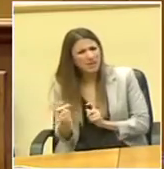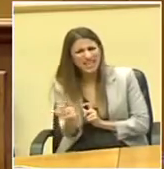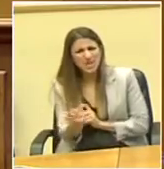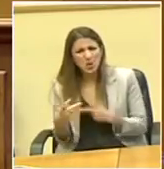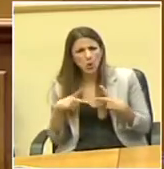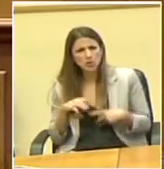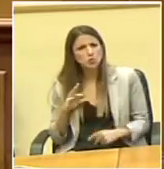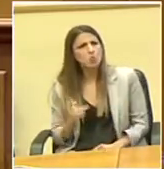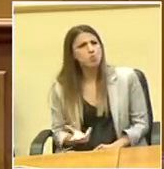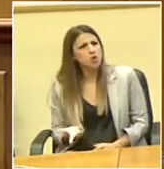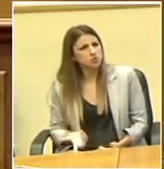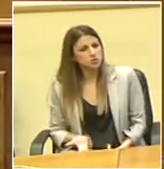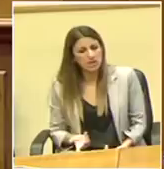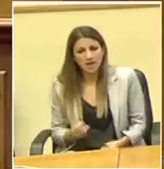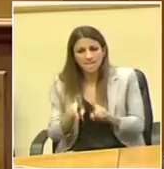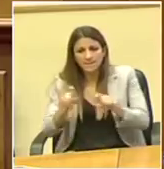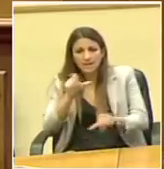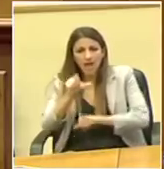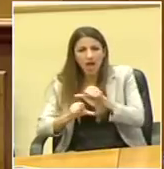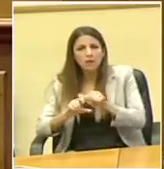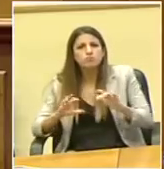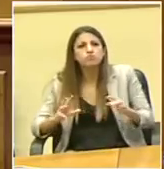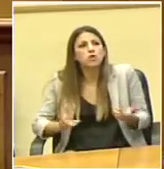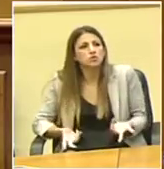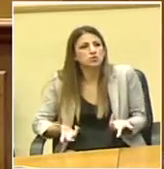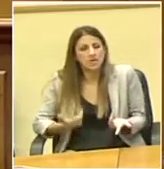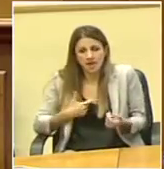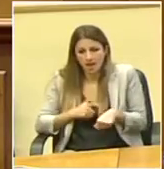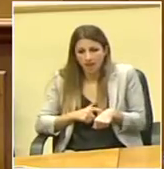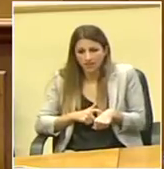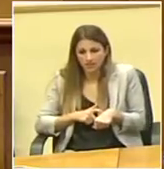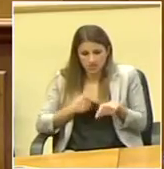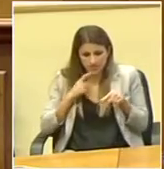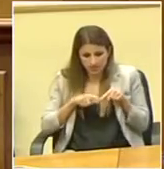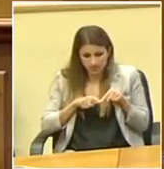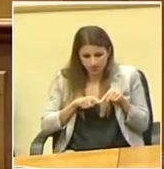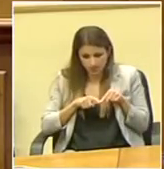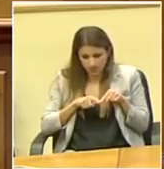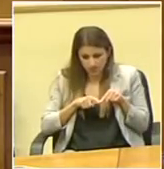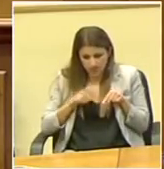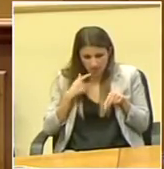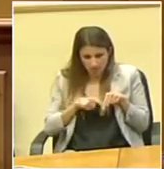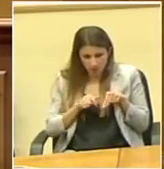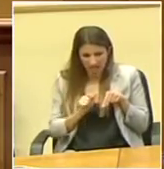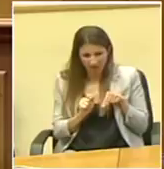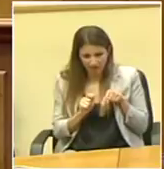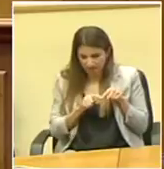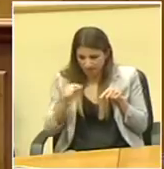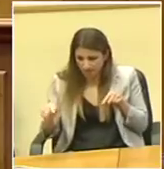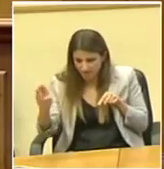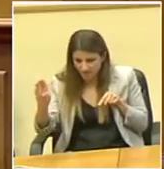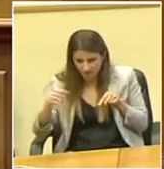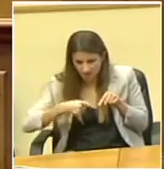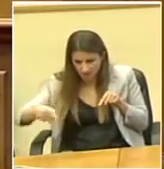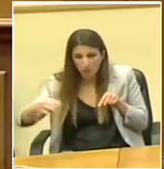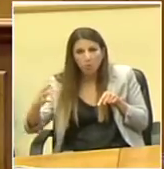να αλλάξουμε τα πράγματα? Πώς πάμε από το σημείο Α στο σημείο Β που θέλουμε, χωρίς να το δημιουργήσεις